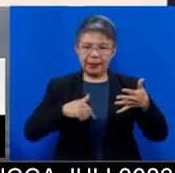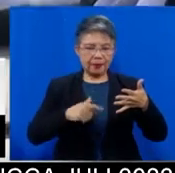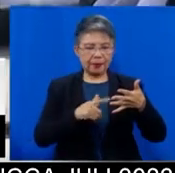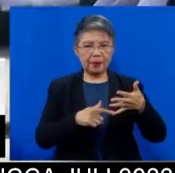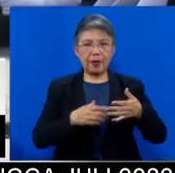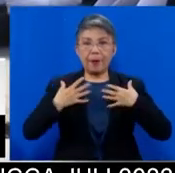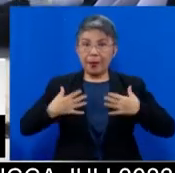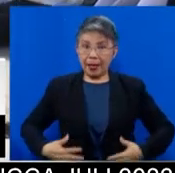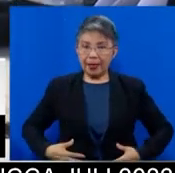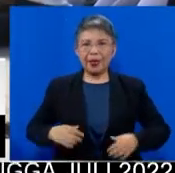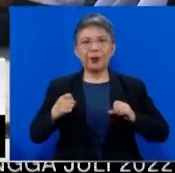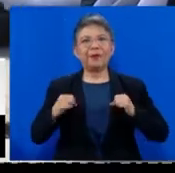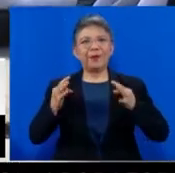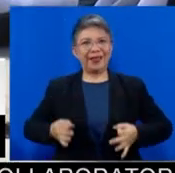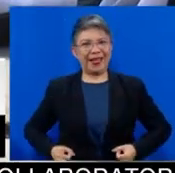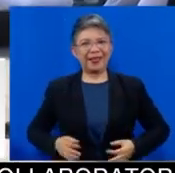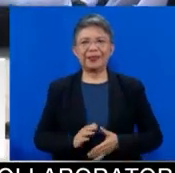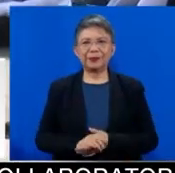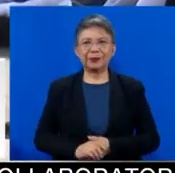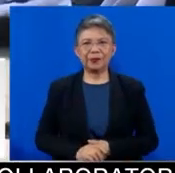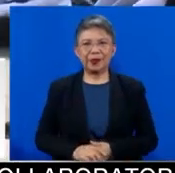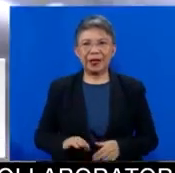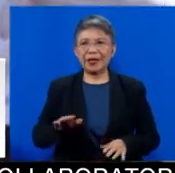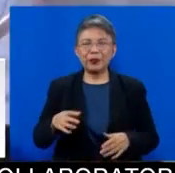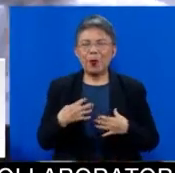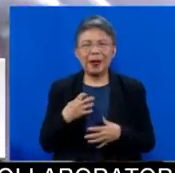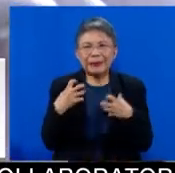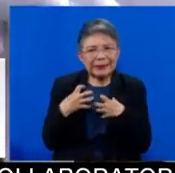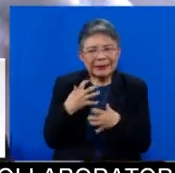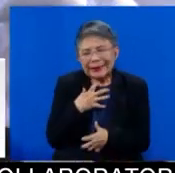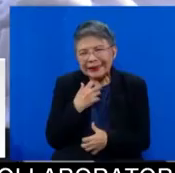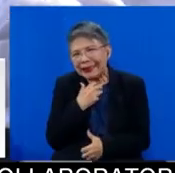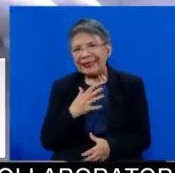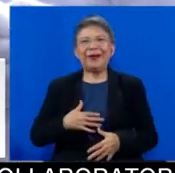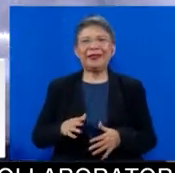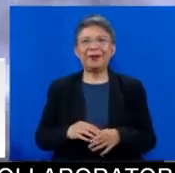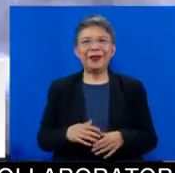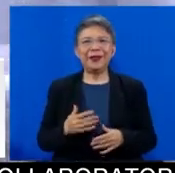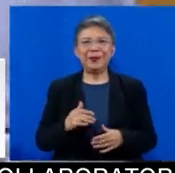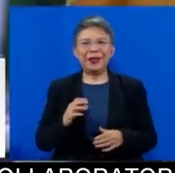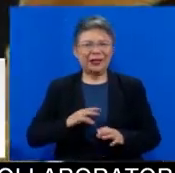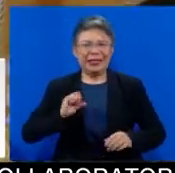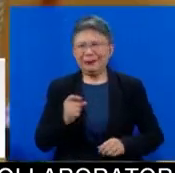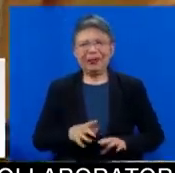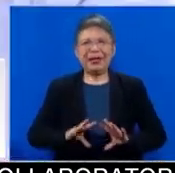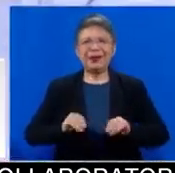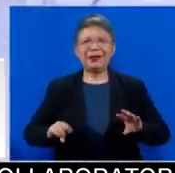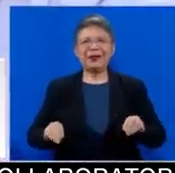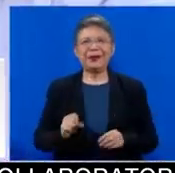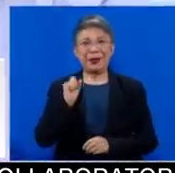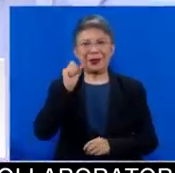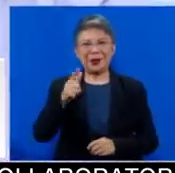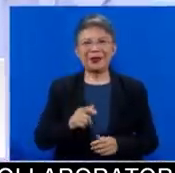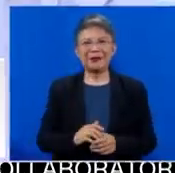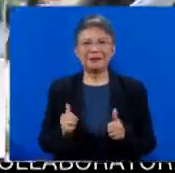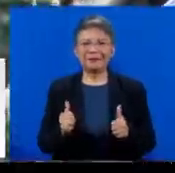secara fisik maupun secara mental. Karena pasti adik-adik sudah mulai tegang, adik-adik sudah mulai tapi tidak sabar untuk bisa melaksanakan tugas dengan